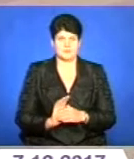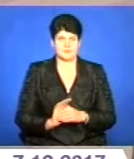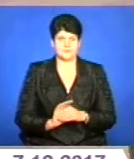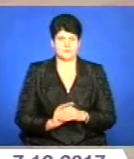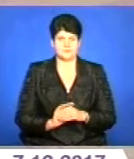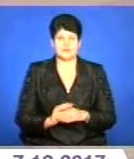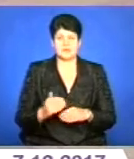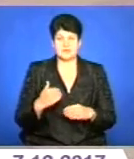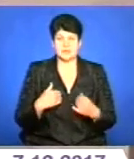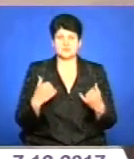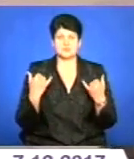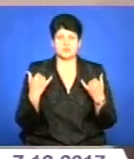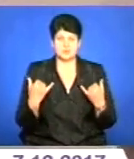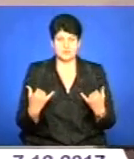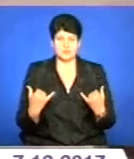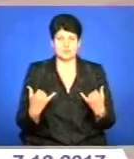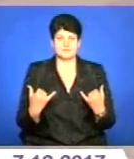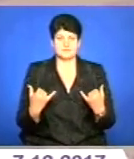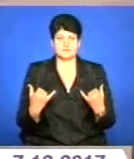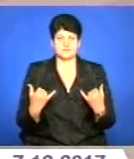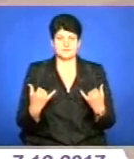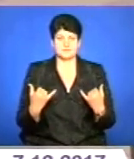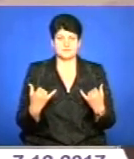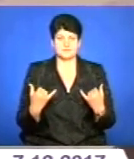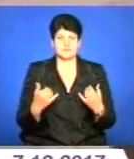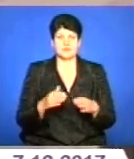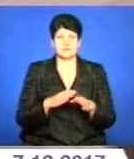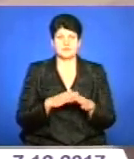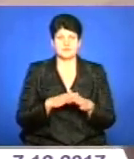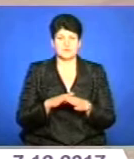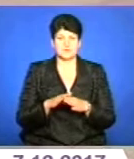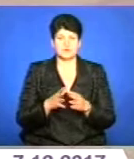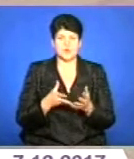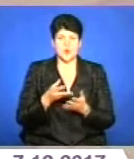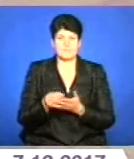Так. Я от сьогодні якраз виконую то,